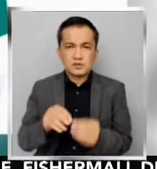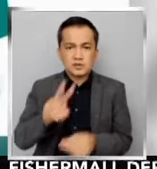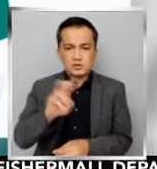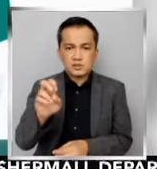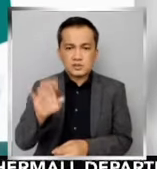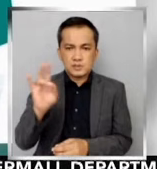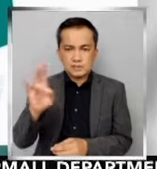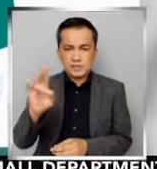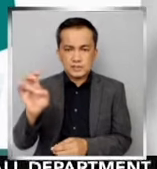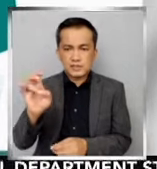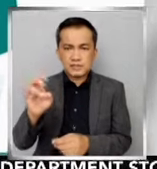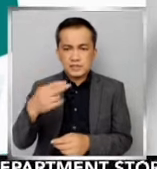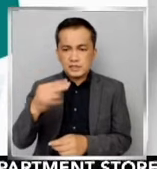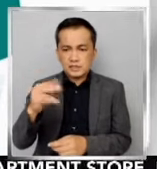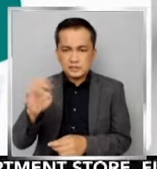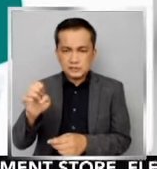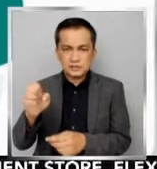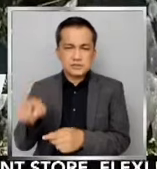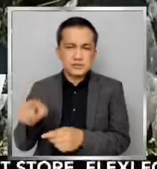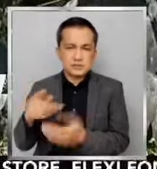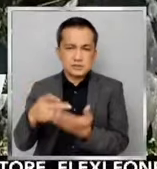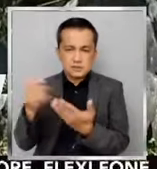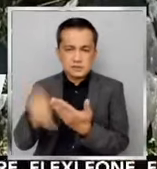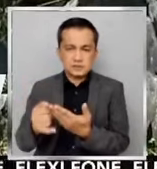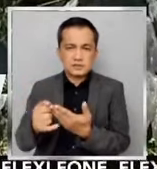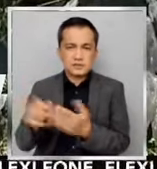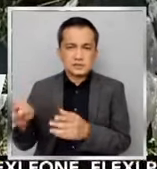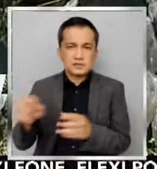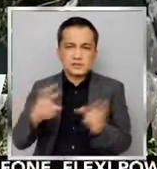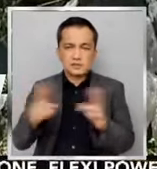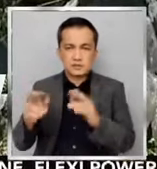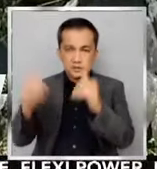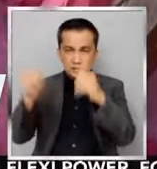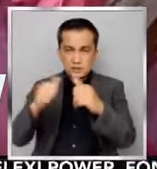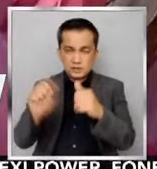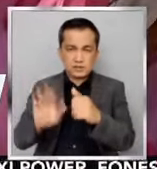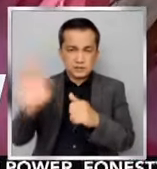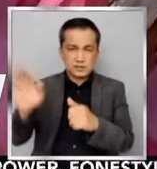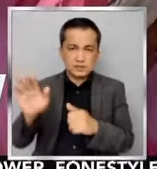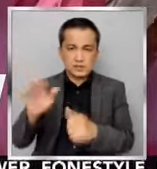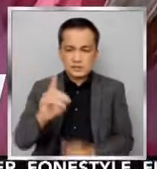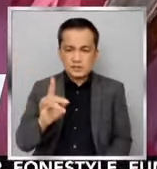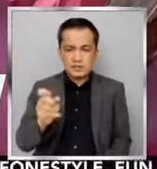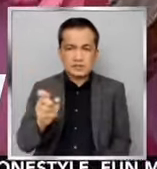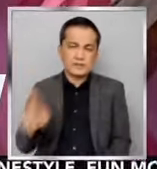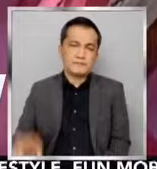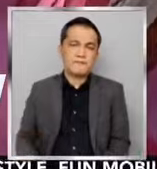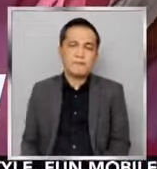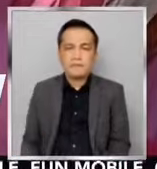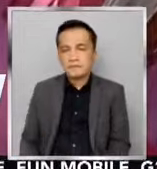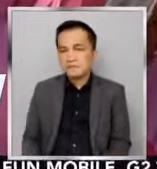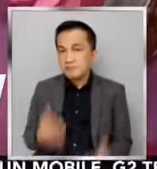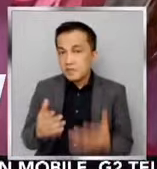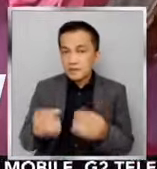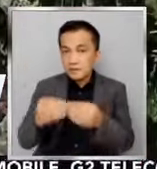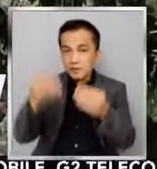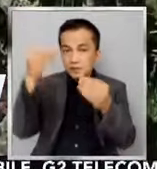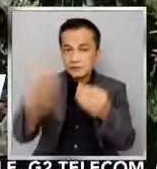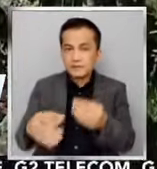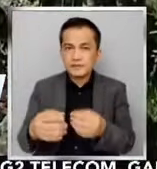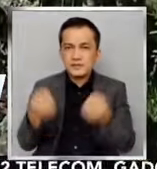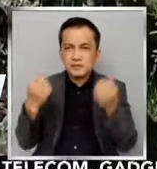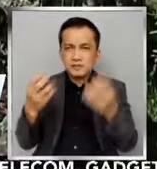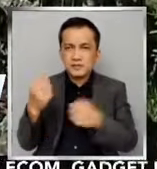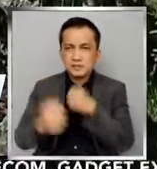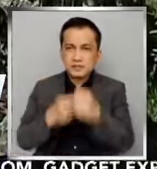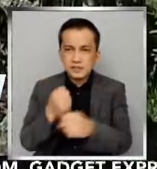geopark project na naikasa sa ilalim ng kasunduan daw nila at ng DENR. Baka masayang daw ang ilang dekada nilang